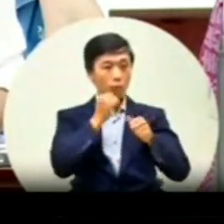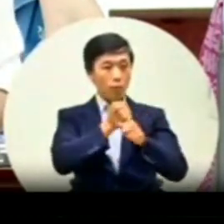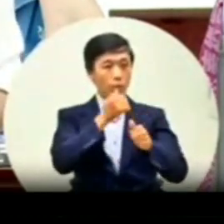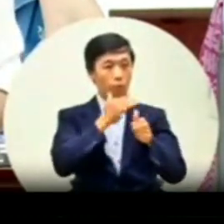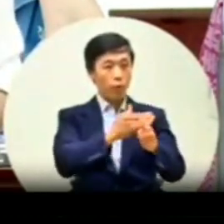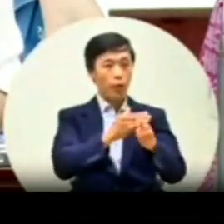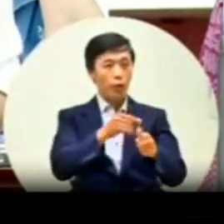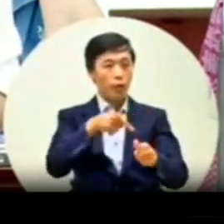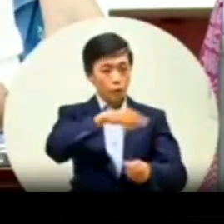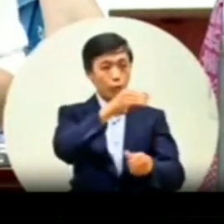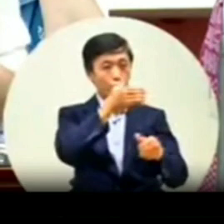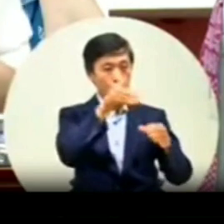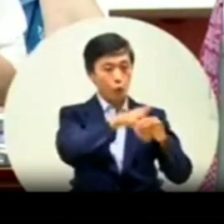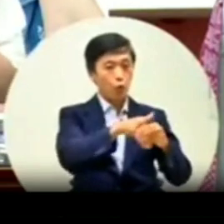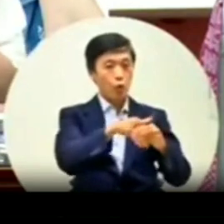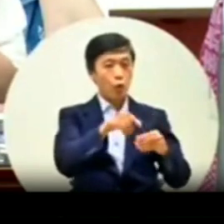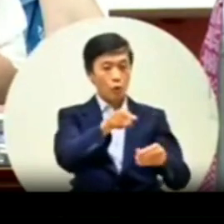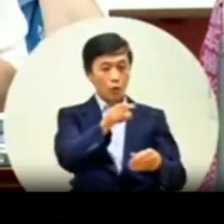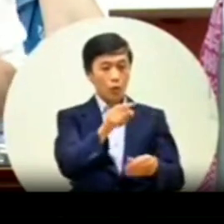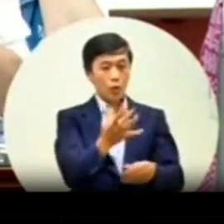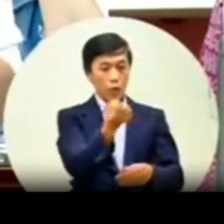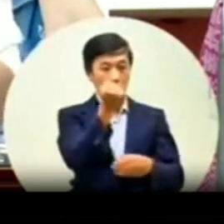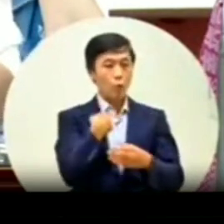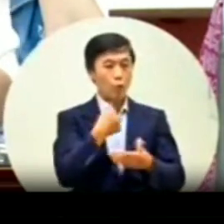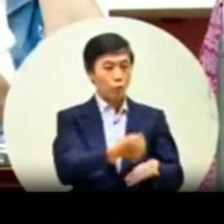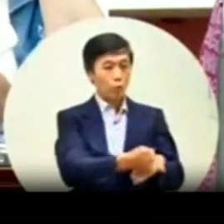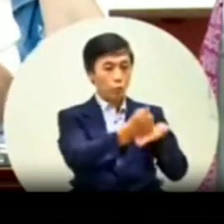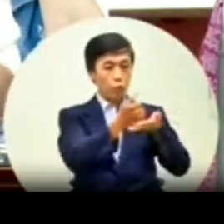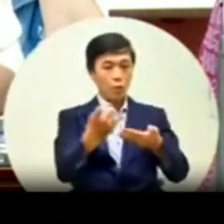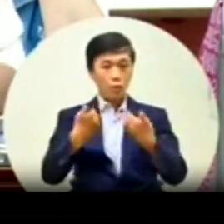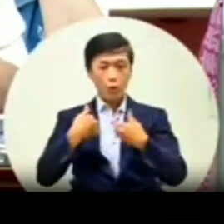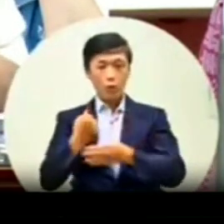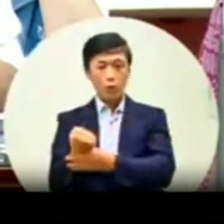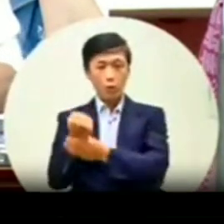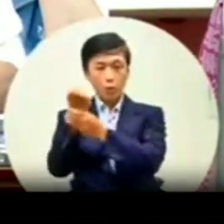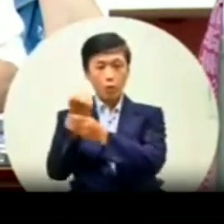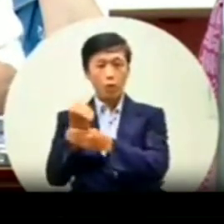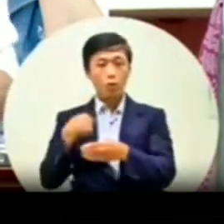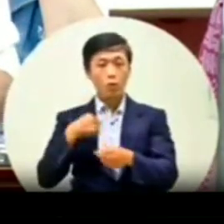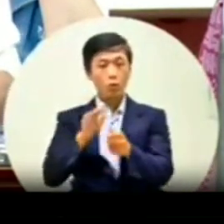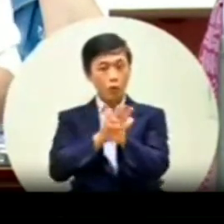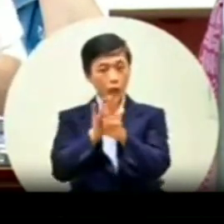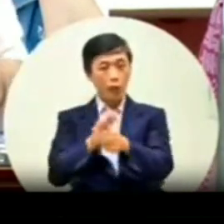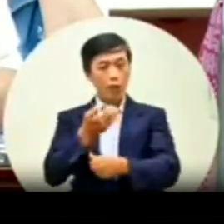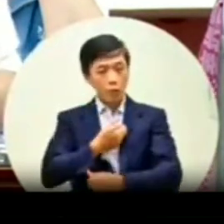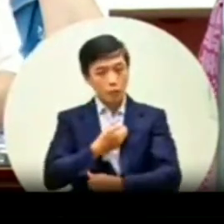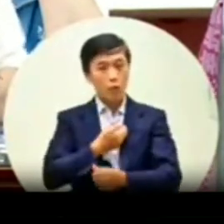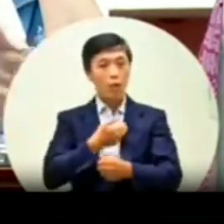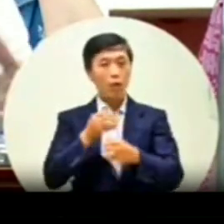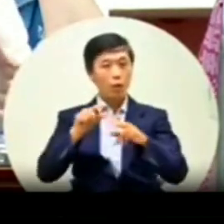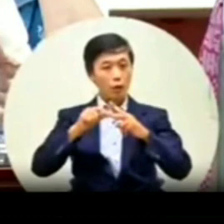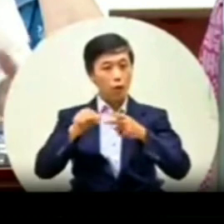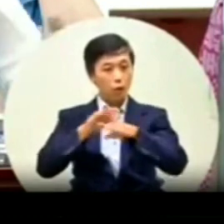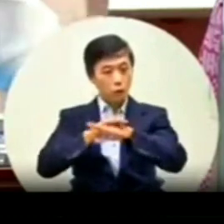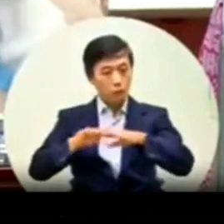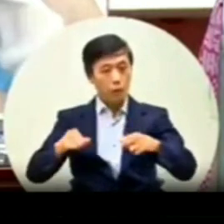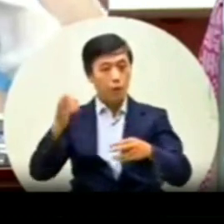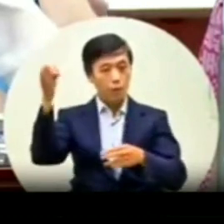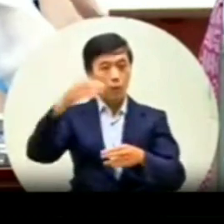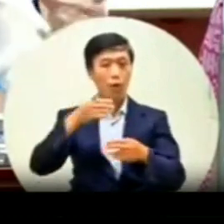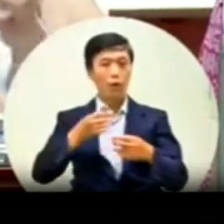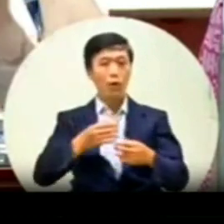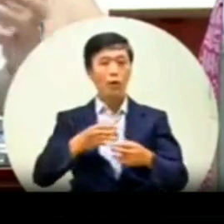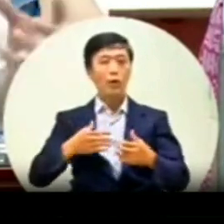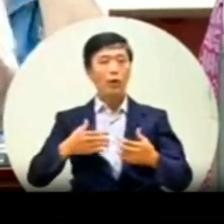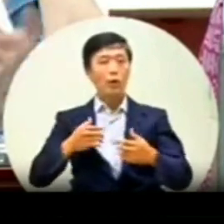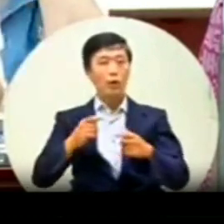有这样的一个权利。那支持韩国瑜的好朋友，我们一样讲究爱、包容、和谐、阳光、灿烂。我